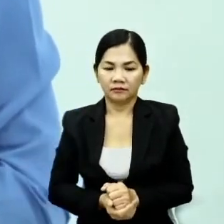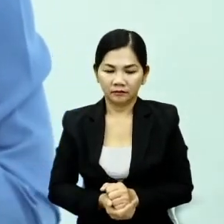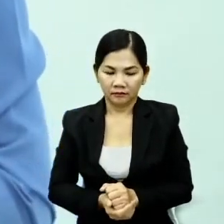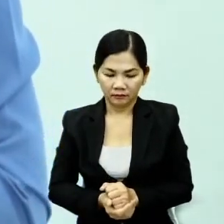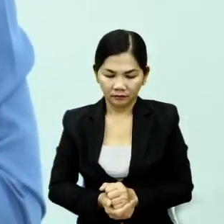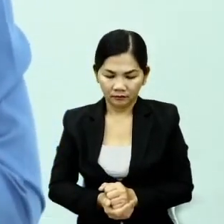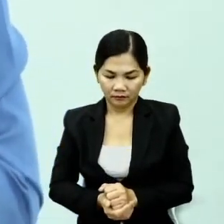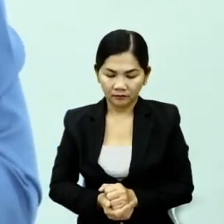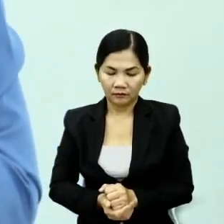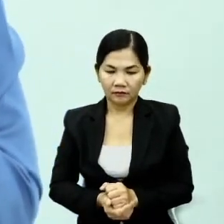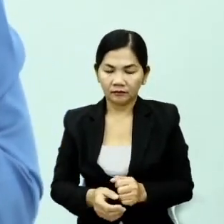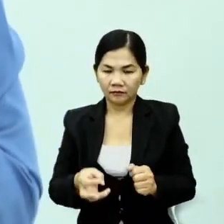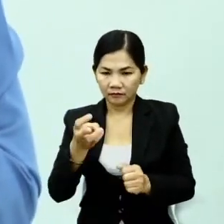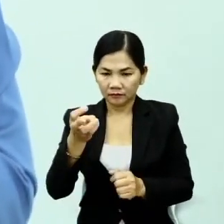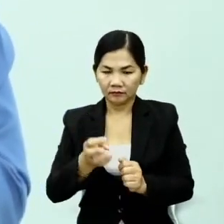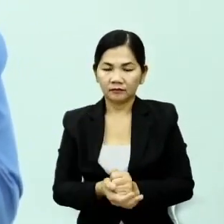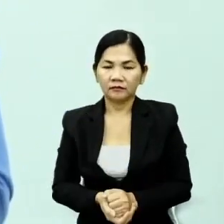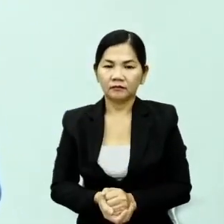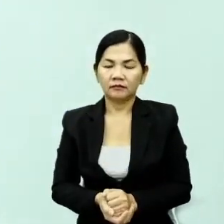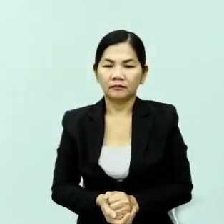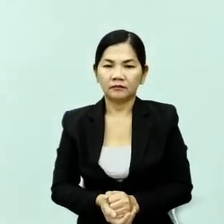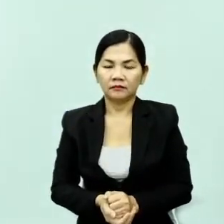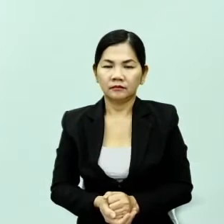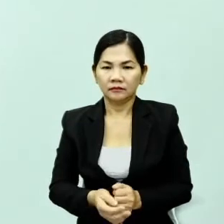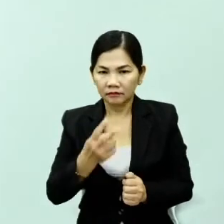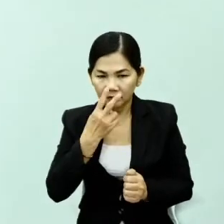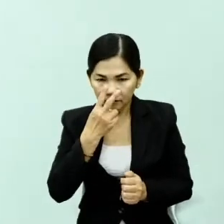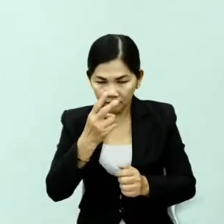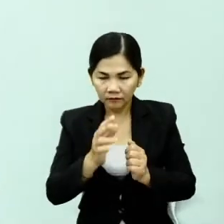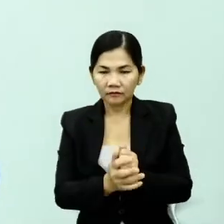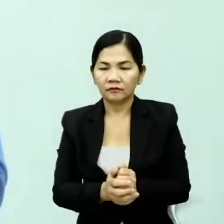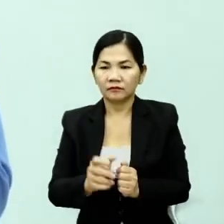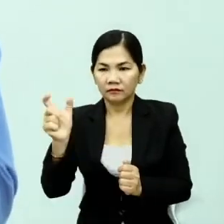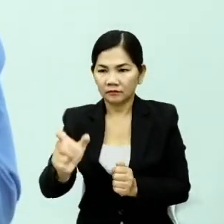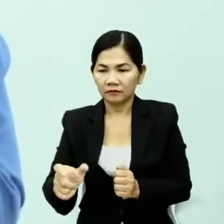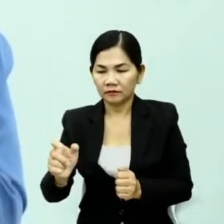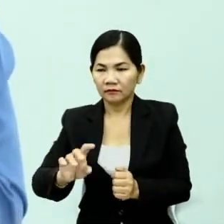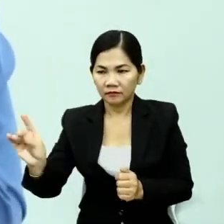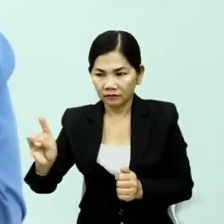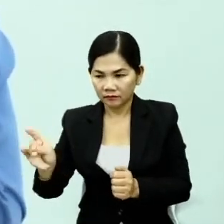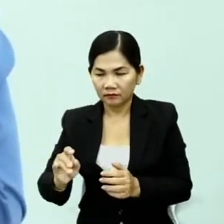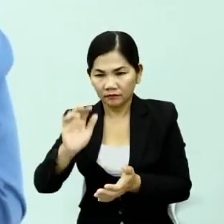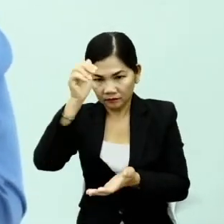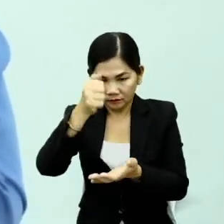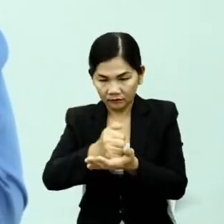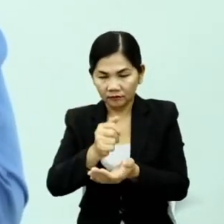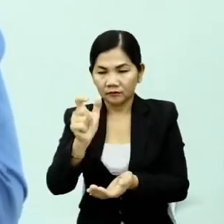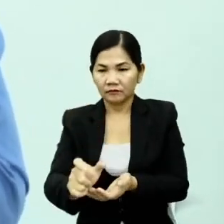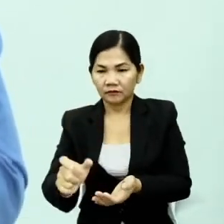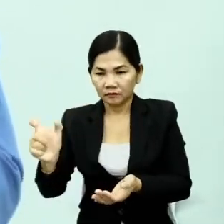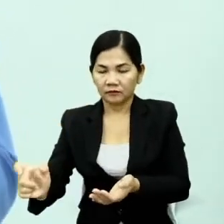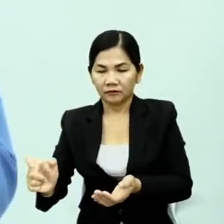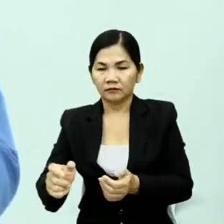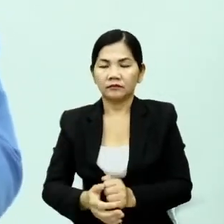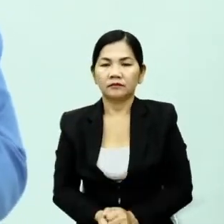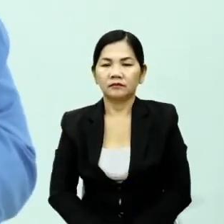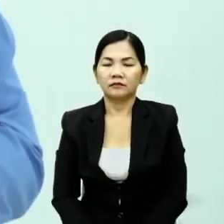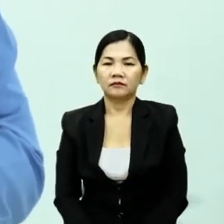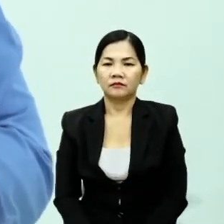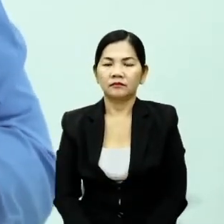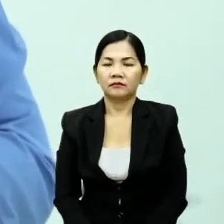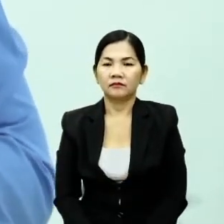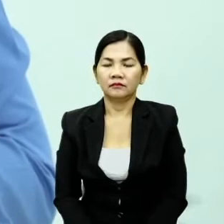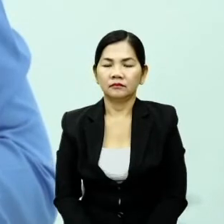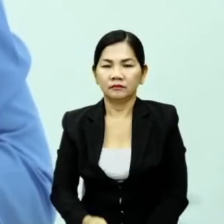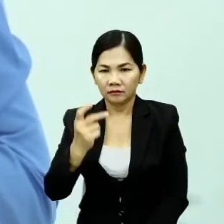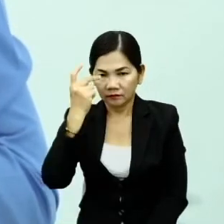chẳng con cật ở bên tịch sân nó con nè cha con cật mỡ ta sát cha đo bây giờ ở vậy khá tới cha đo một nụ cha